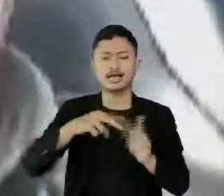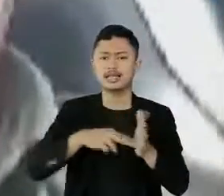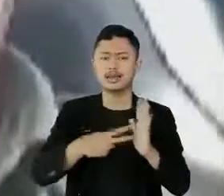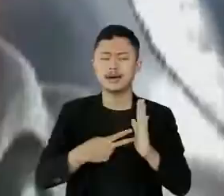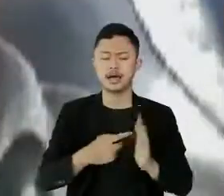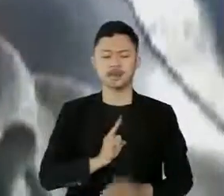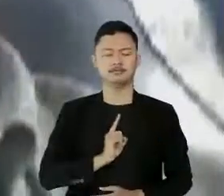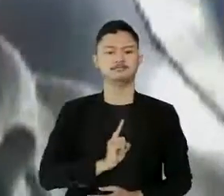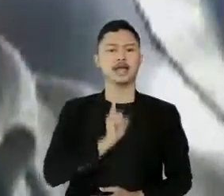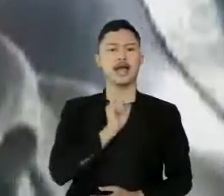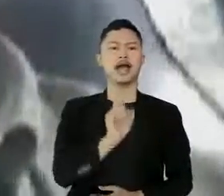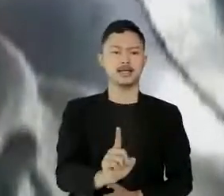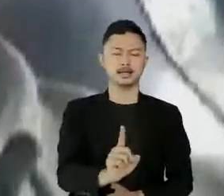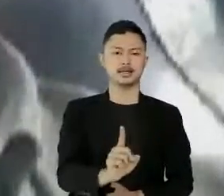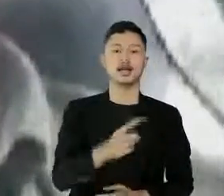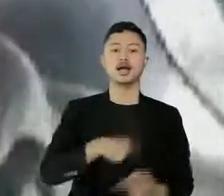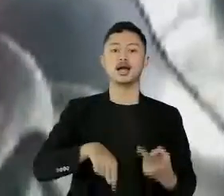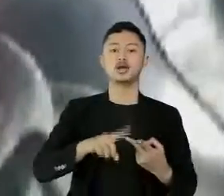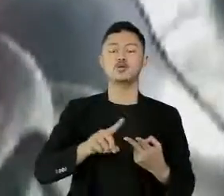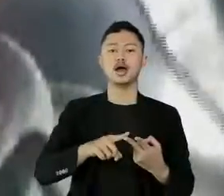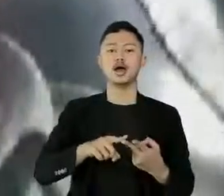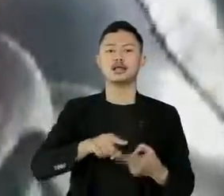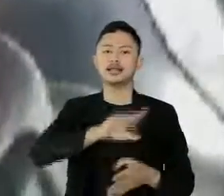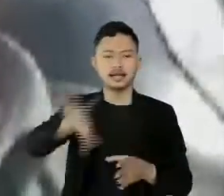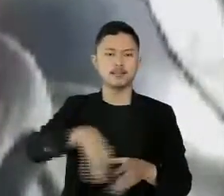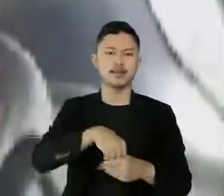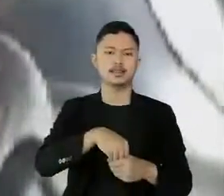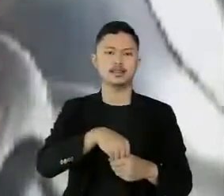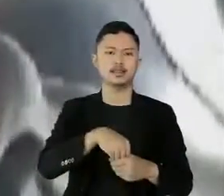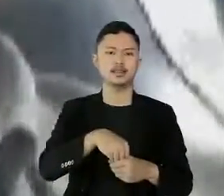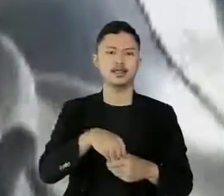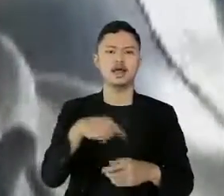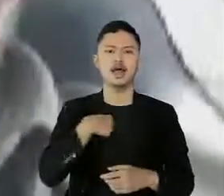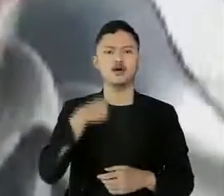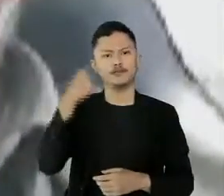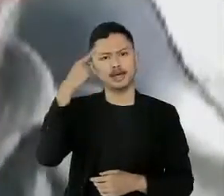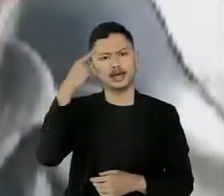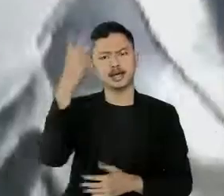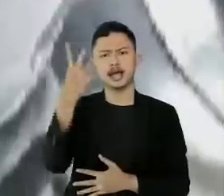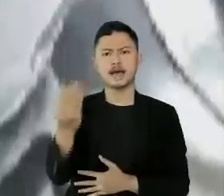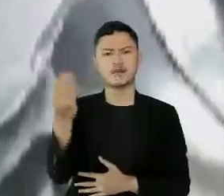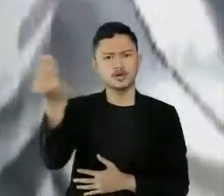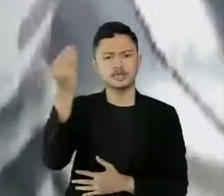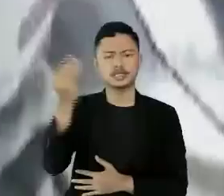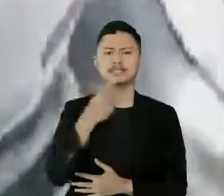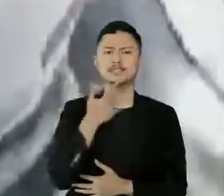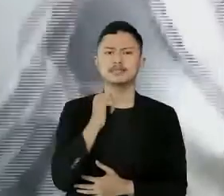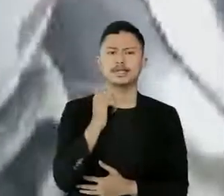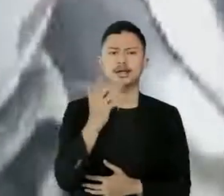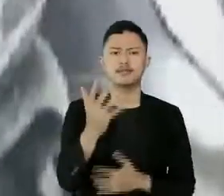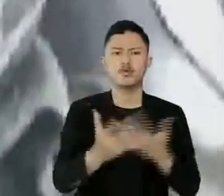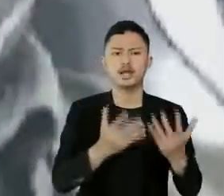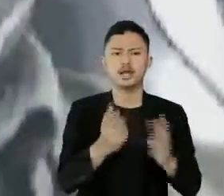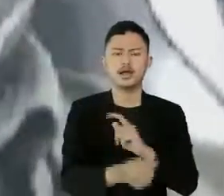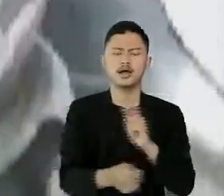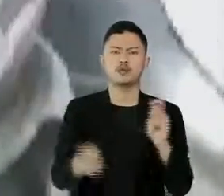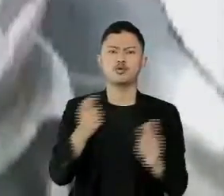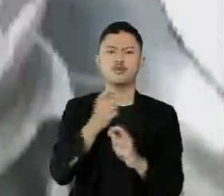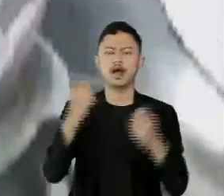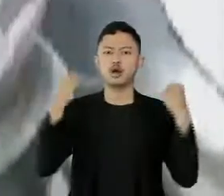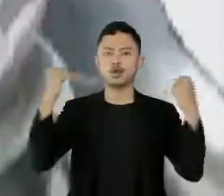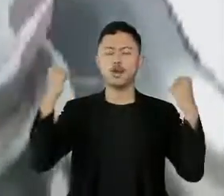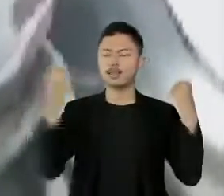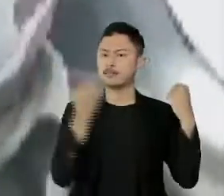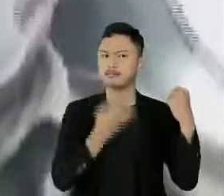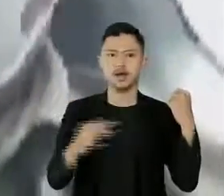juga melakukan sentuhan-sentuhan langsung. Nah, ini saya rasa desa wisata akan menjadi menjelma menjadi sebuah